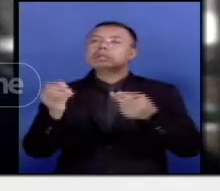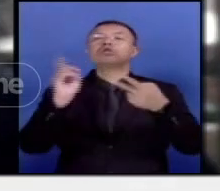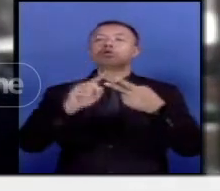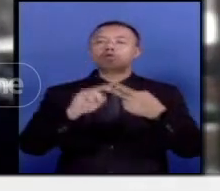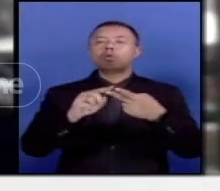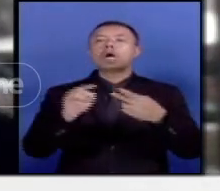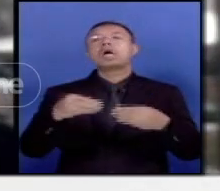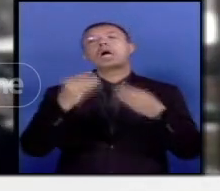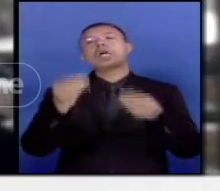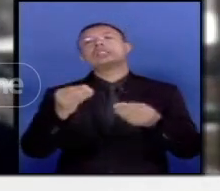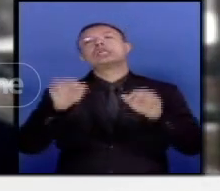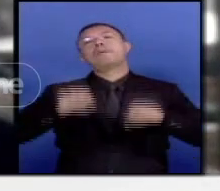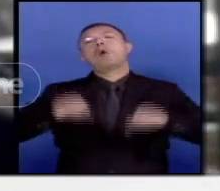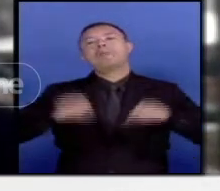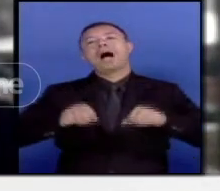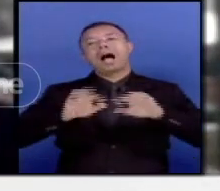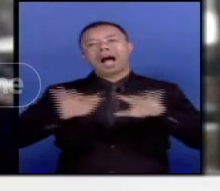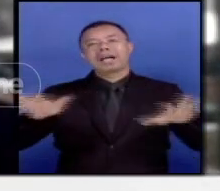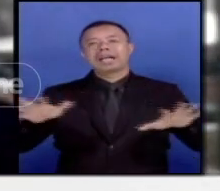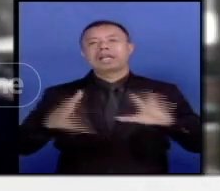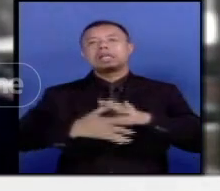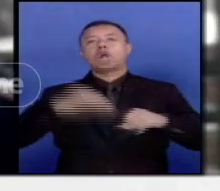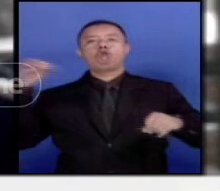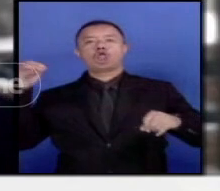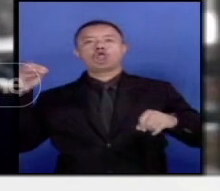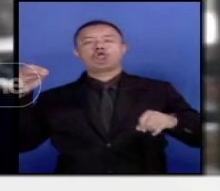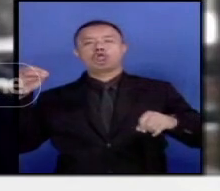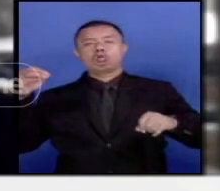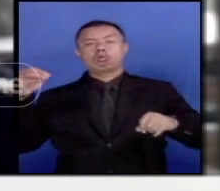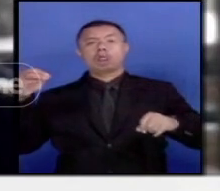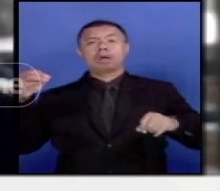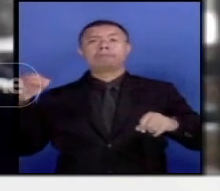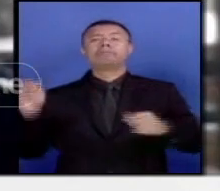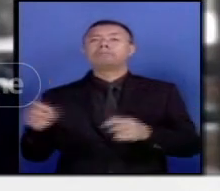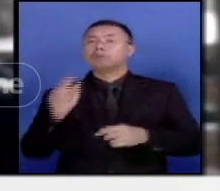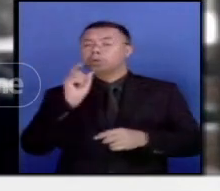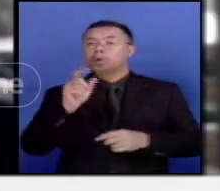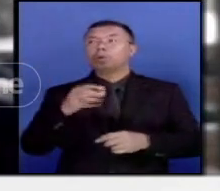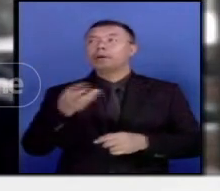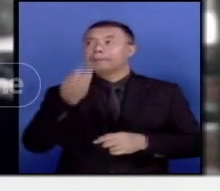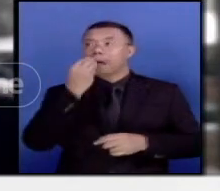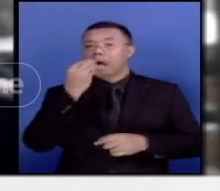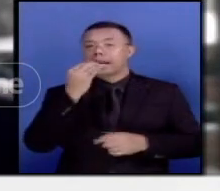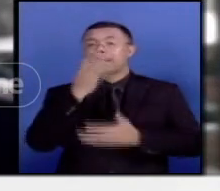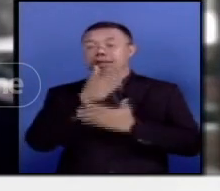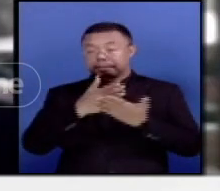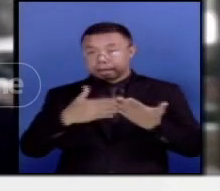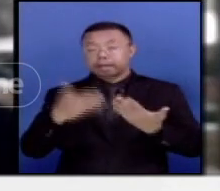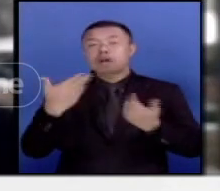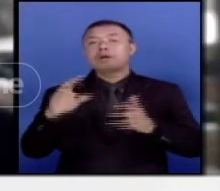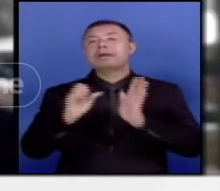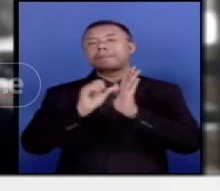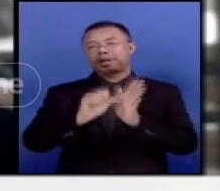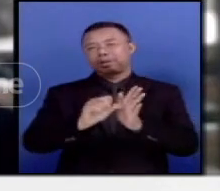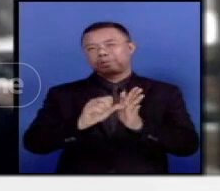membawa beberapa pompa air untuk membantu menyurutkan air sementara untuk logistik memang sebagian donatur serta